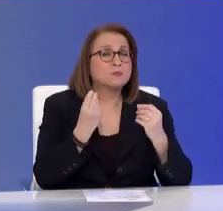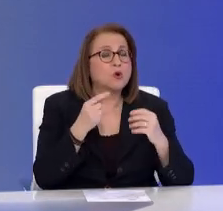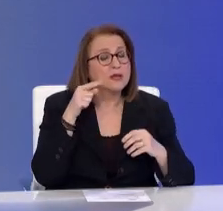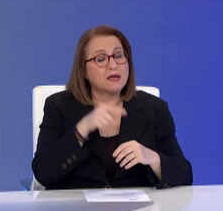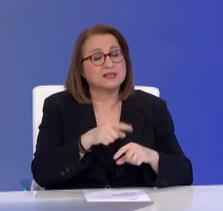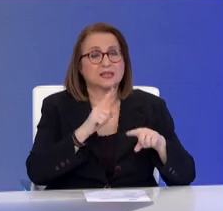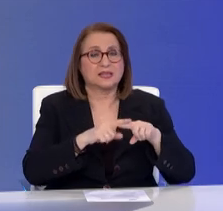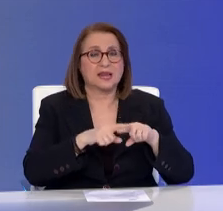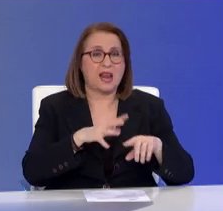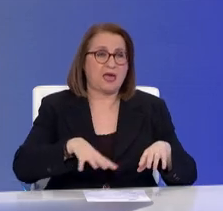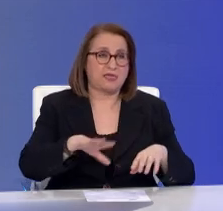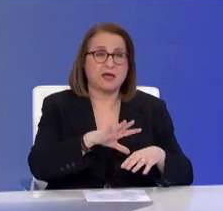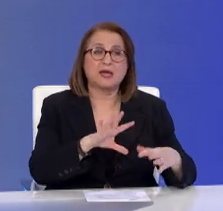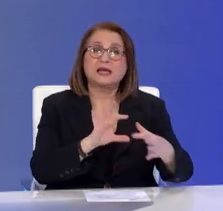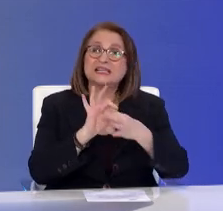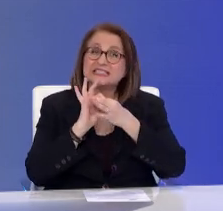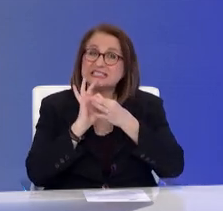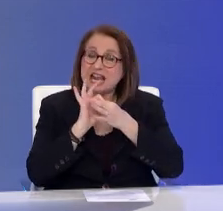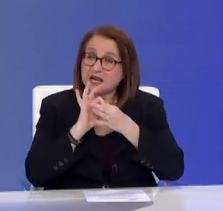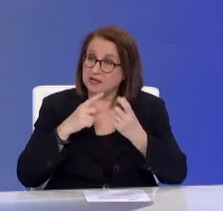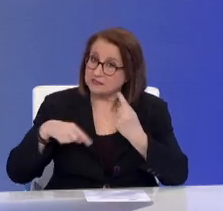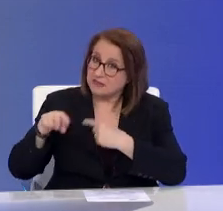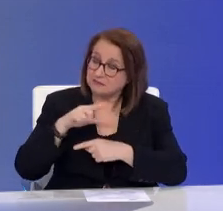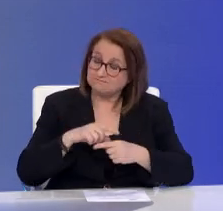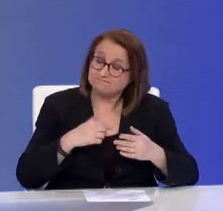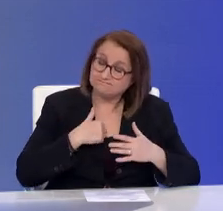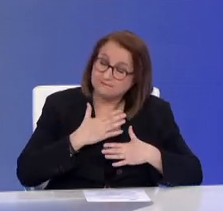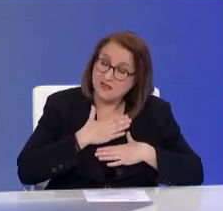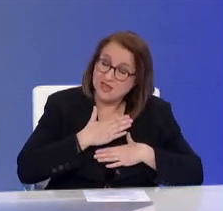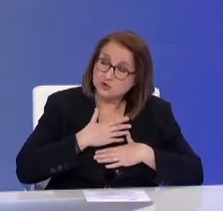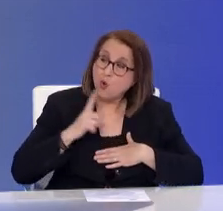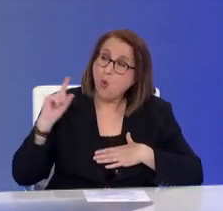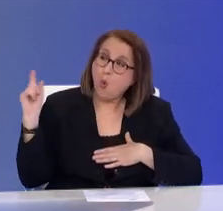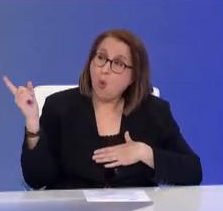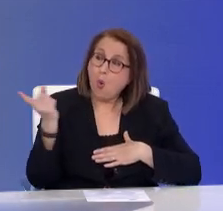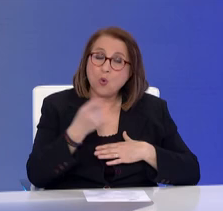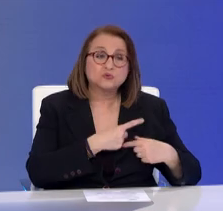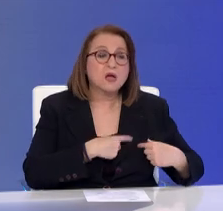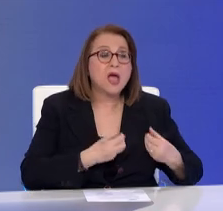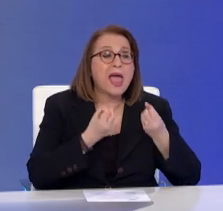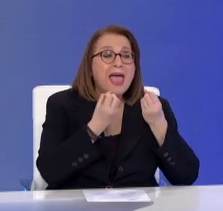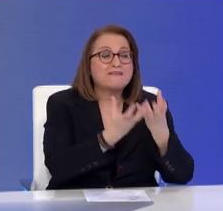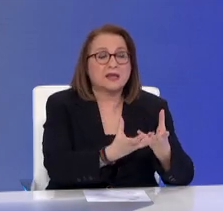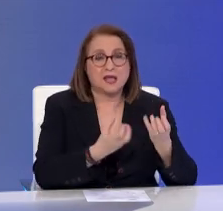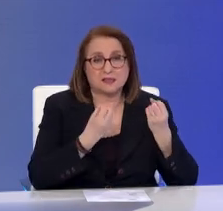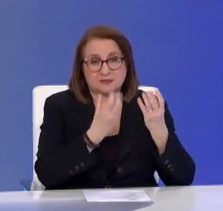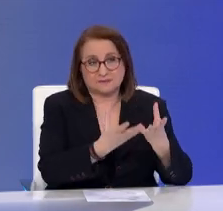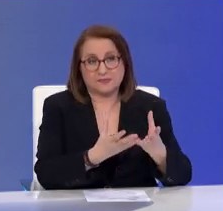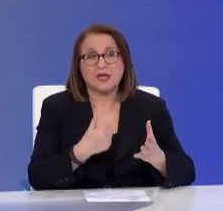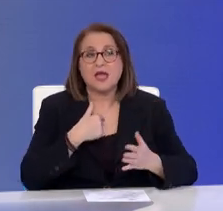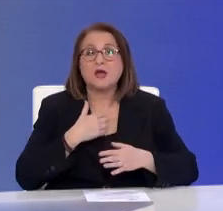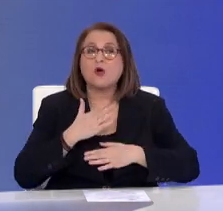αυτή μέσω της συνεργασίας τους. Θα ήθελα να ευχαριστήσω ιδιαίτερα για αυτή την τιμή τον